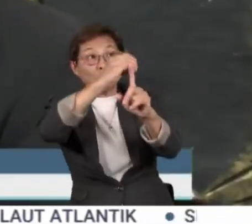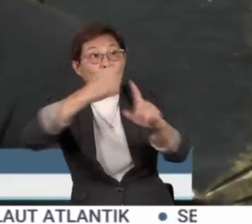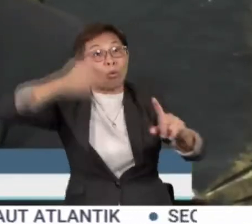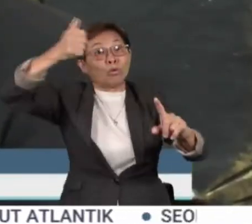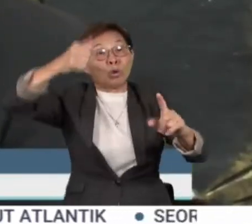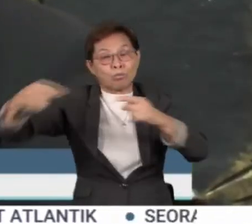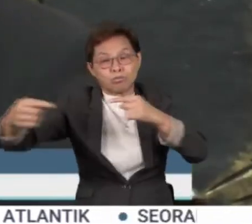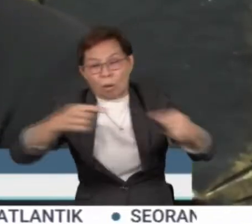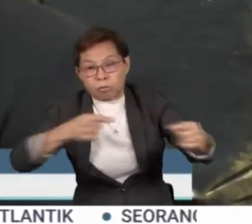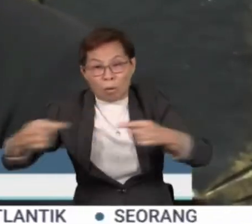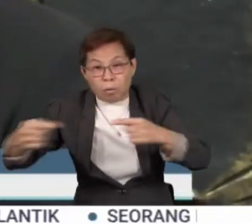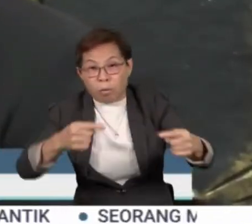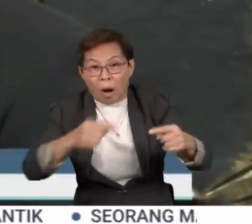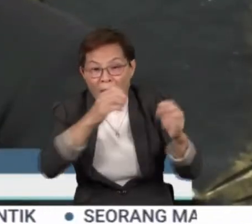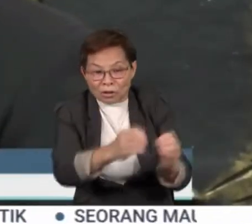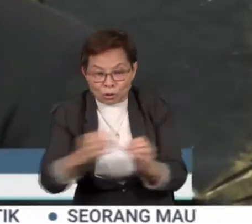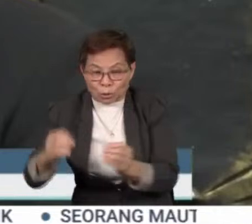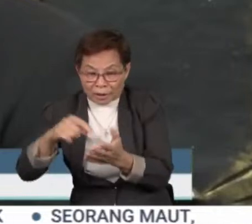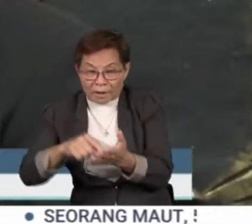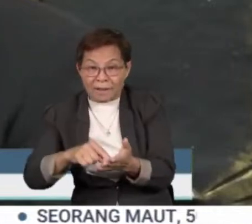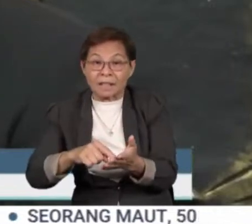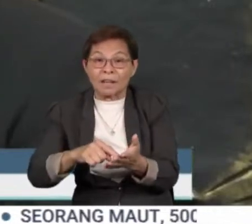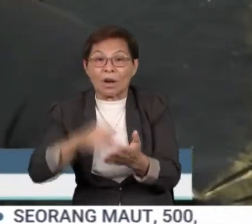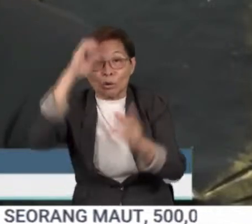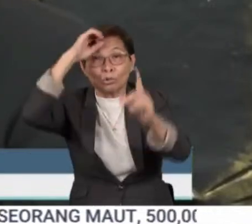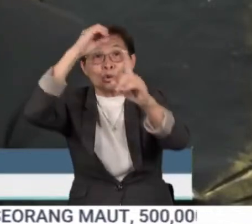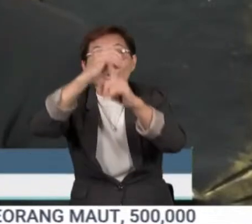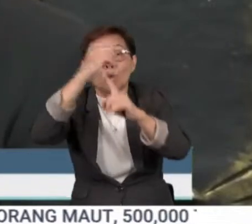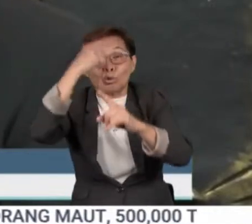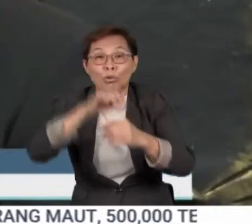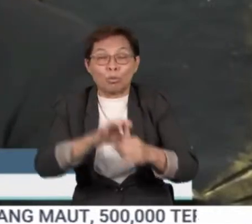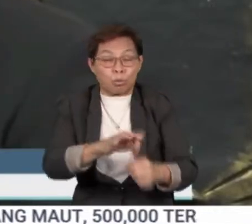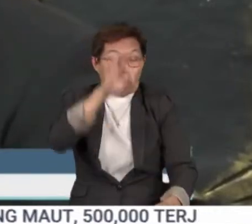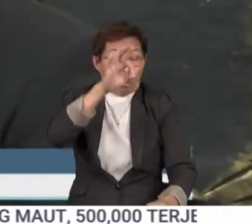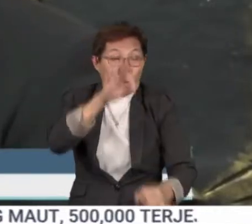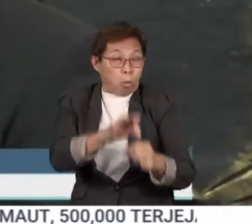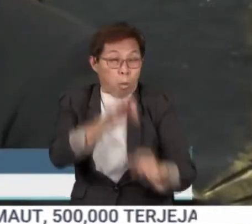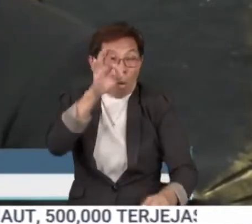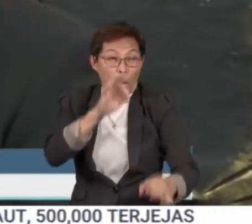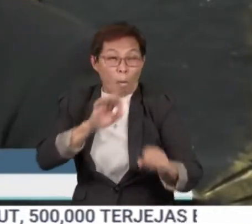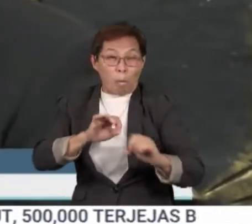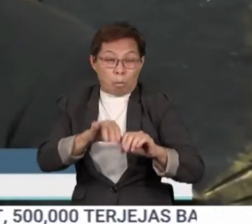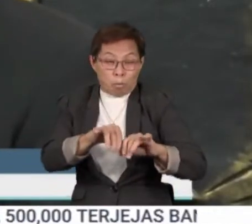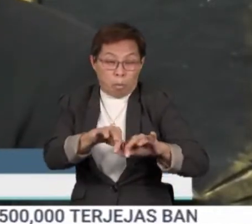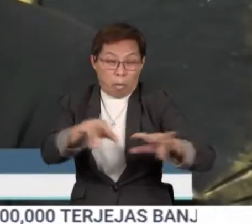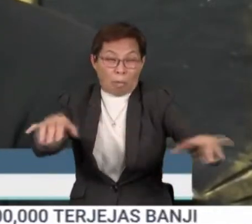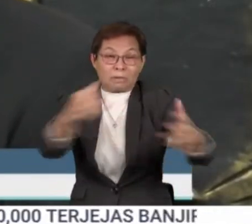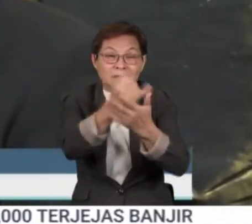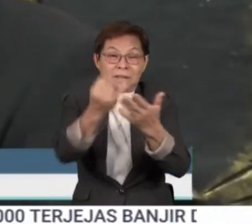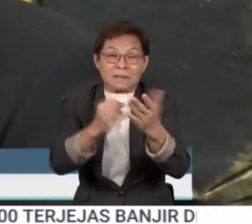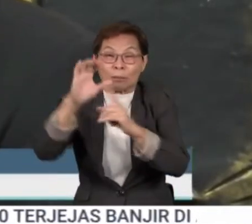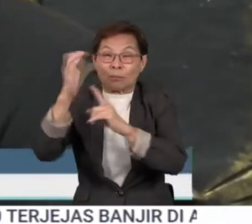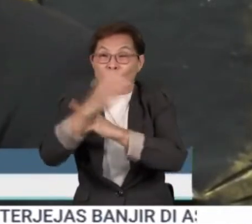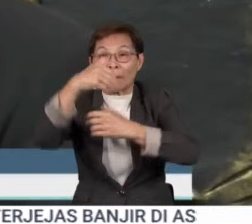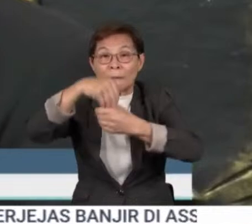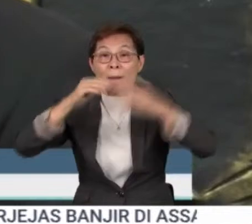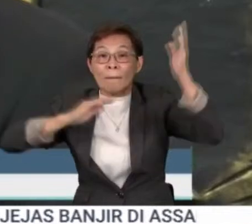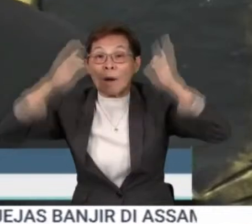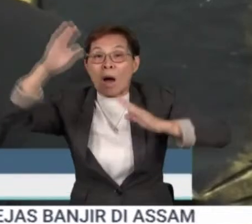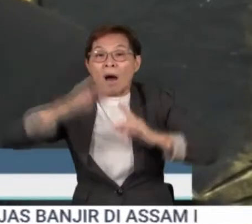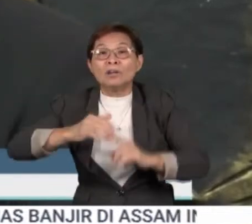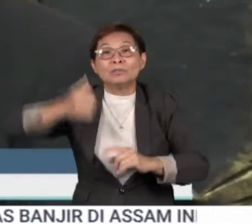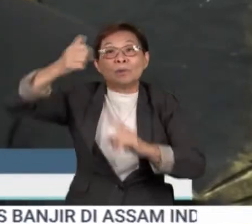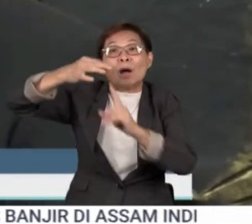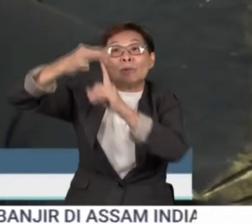pertandingan seni warisan juara Limbai ini ialah bertujuan untuk menyemarakkan lagi perkembangan seni dan budaya di Malaysia, khasnya